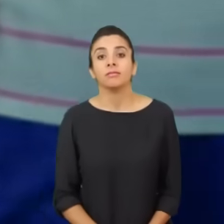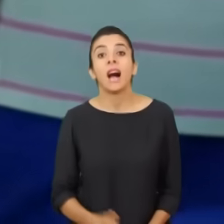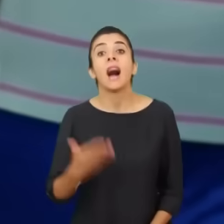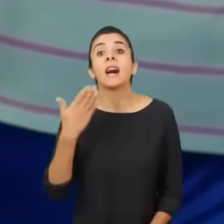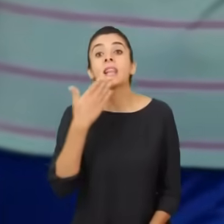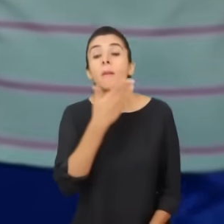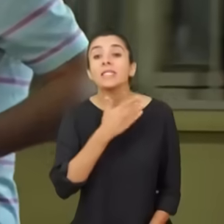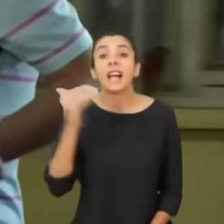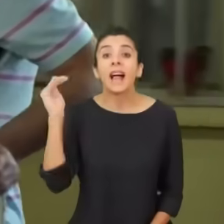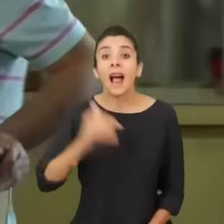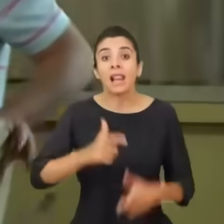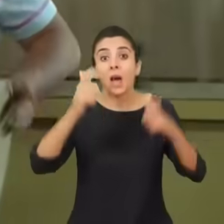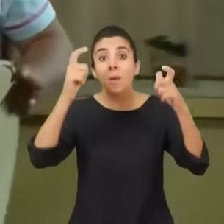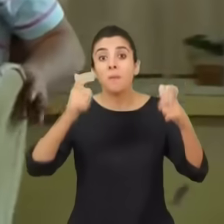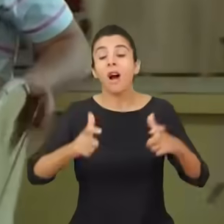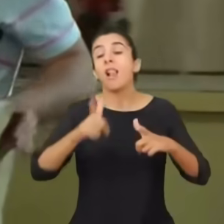Ramazan geldi mahalleye.